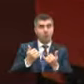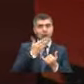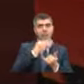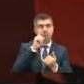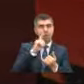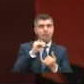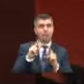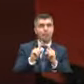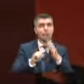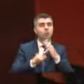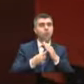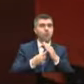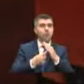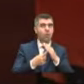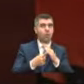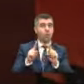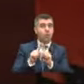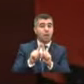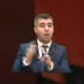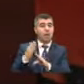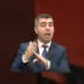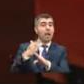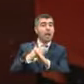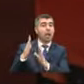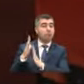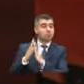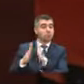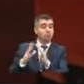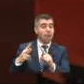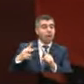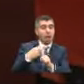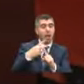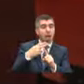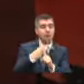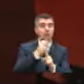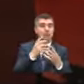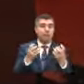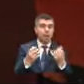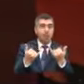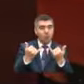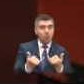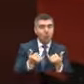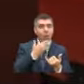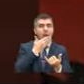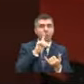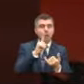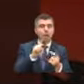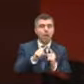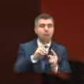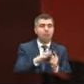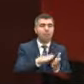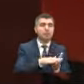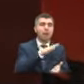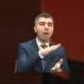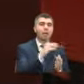ديال الكهرباء. بعد ما كنا كنعيشوا في أزمنة القطاعات وخصاص، اليوم الحمد لله عندنا فائض ديال 10%، وصلنا